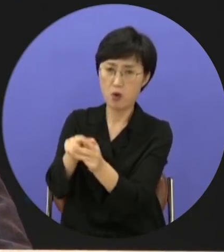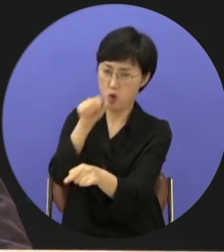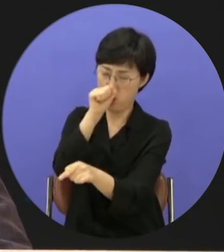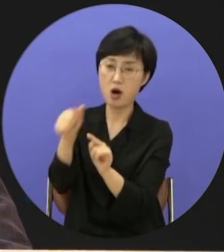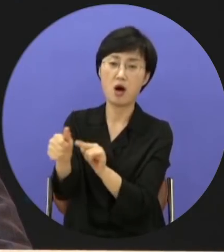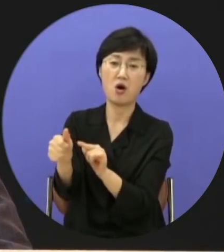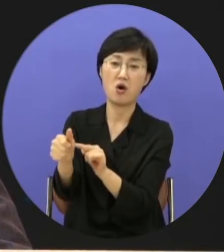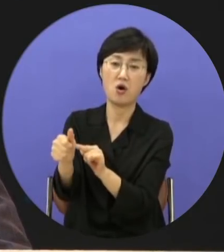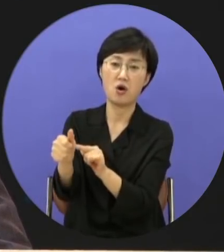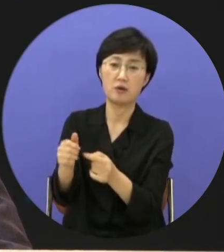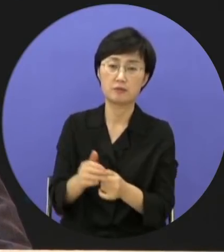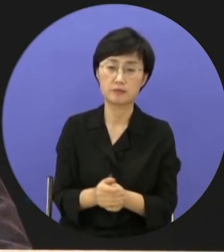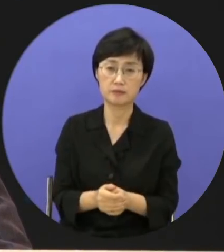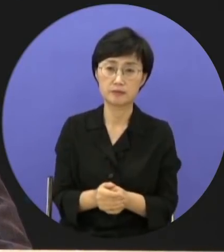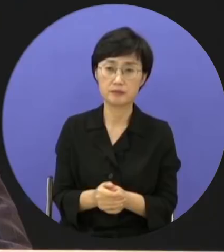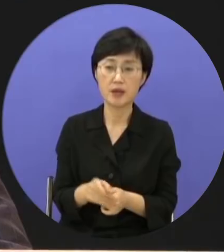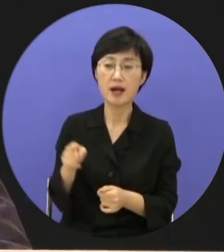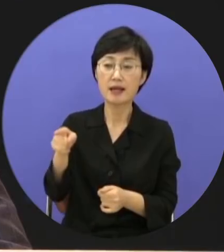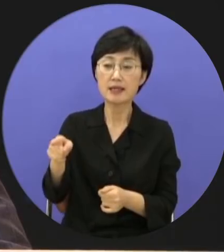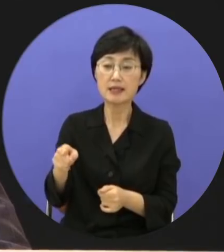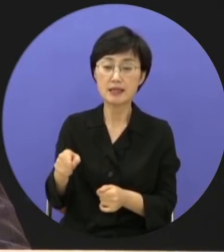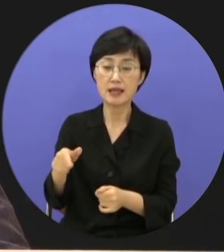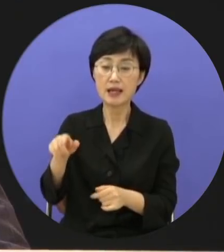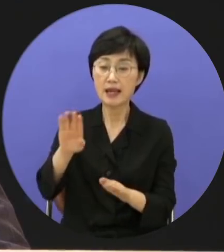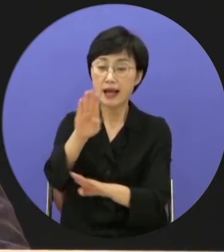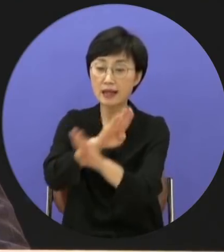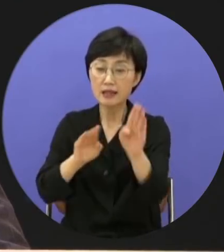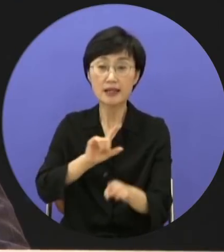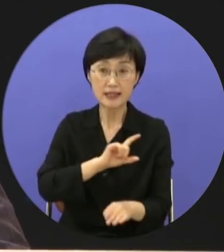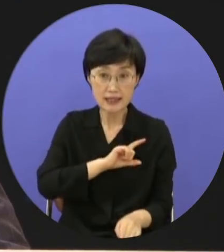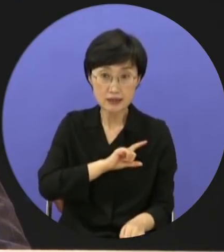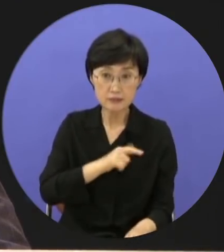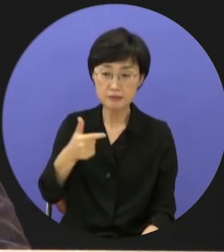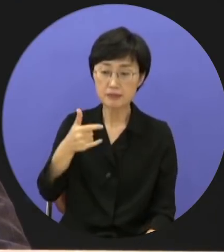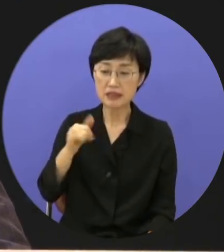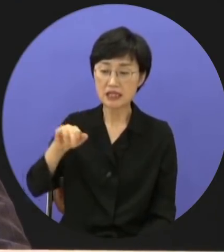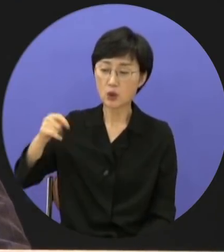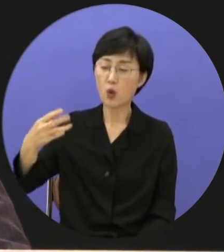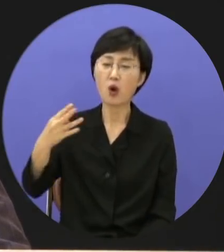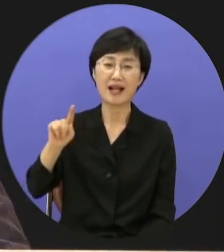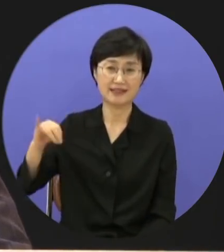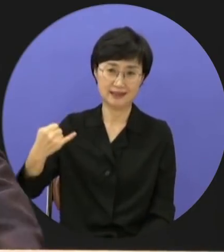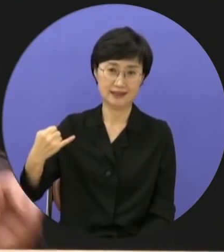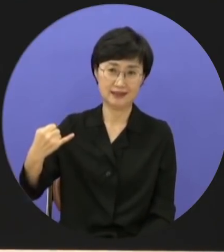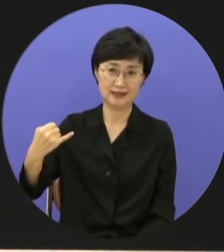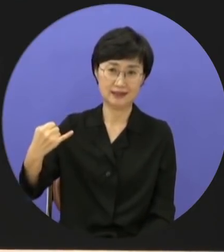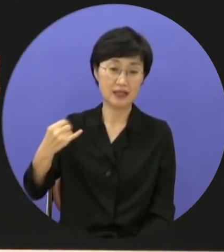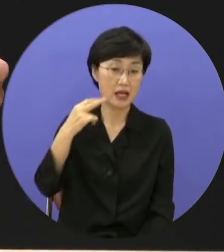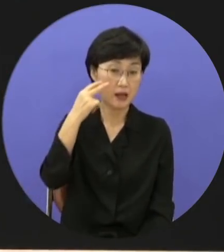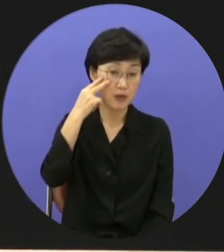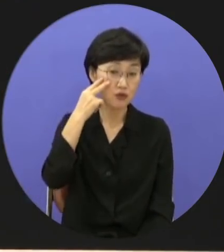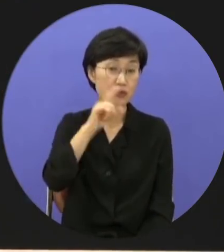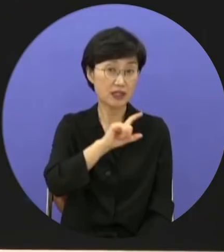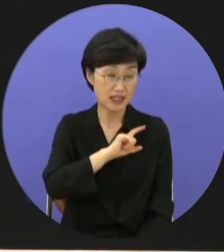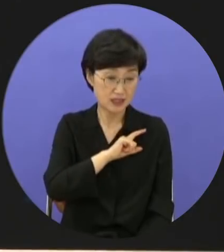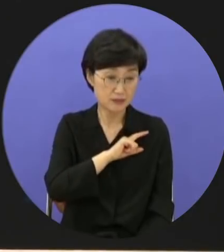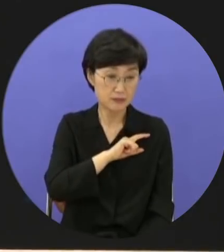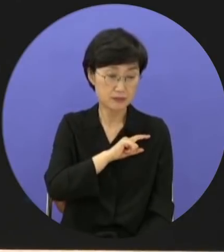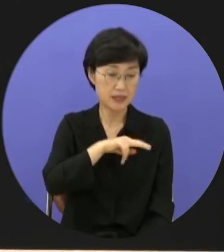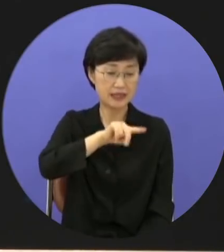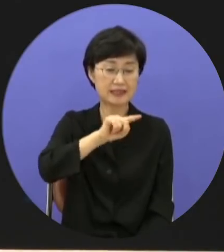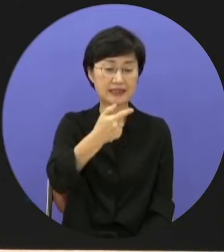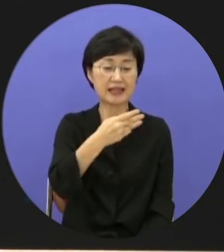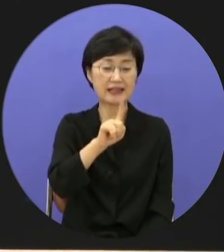이분 미국 이름이 산타클로스입니다. His English name is Santa Claus. 계속 선행을 베풀었어요.